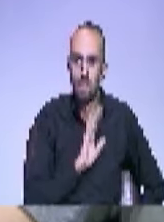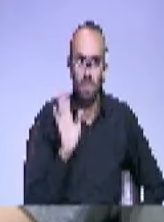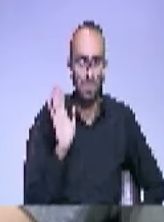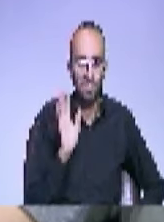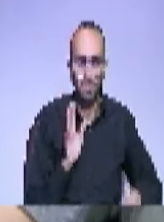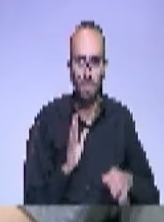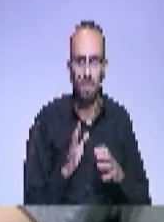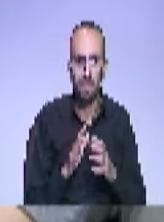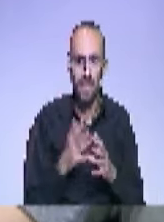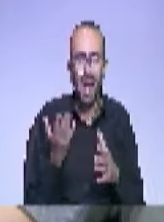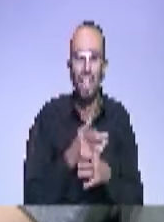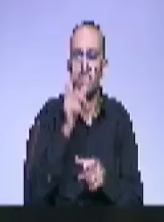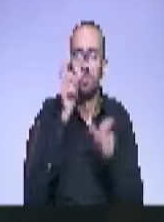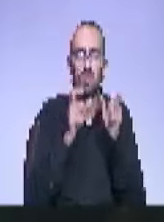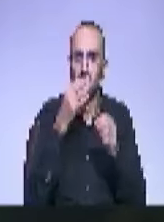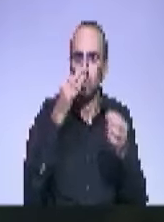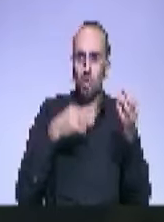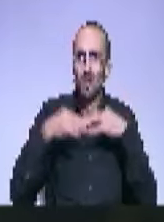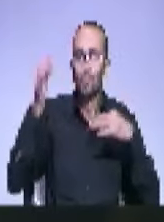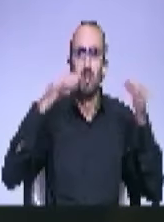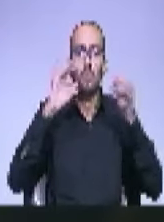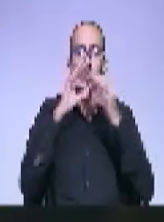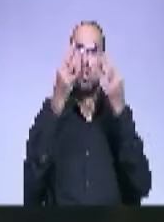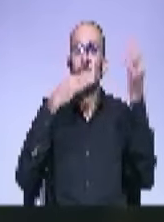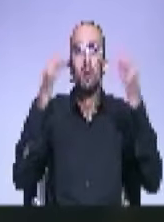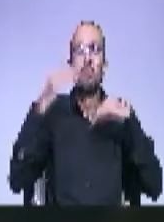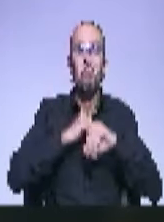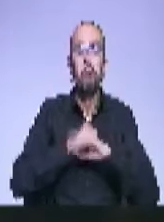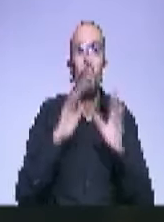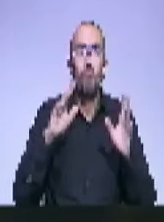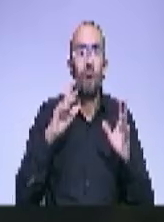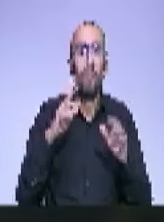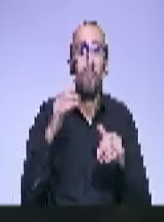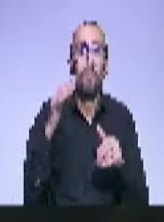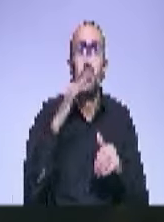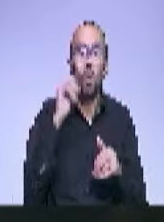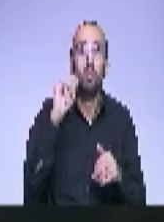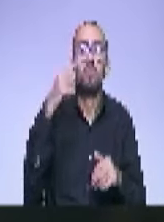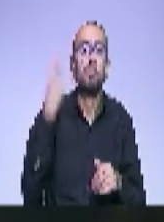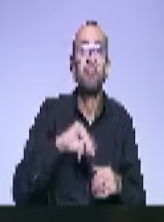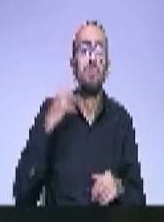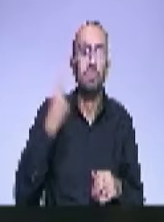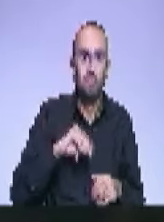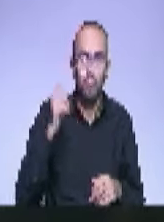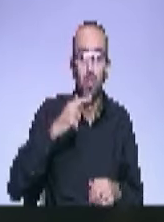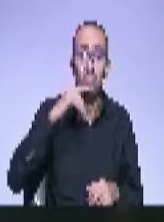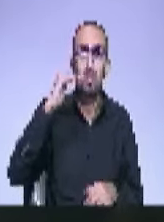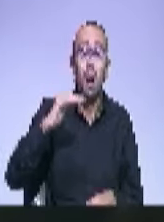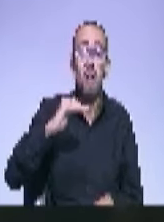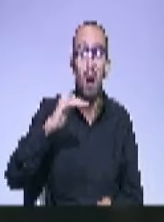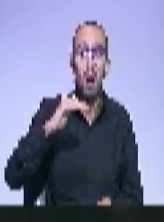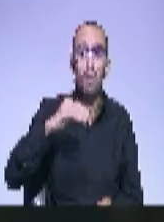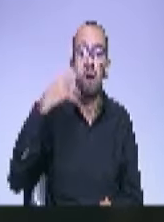استحمل. بقى اي حد في البيت يهني ويزعق لي ويضربني، حتى اخته 6 سنين، وما اقدرش افتح بقي.